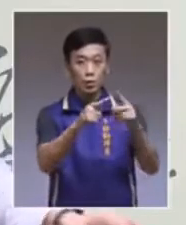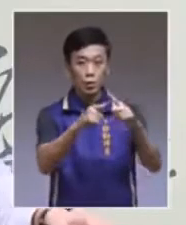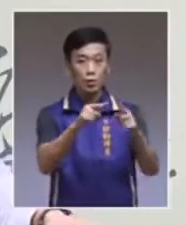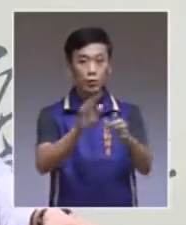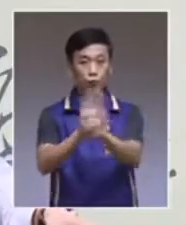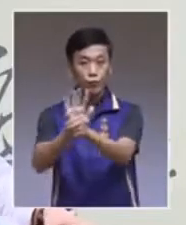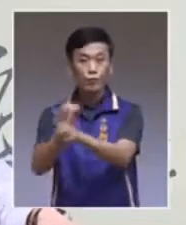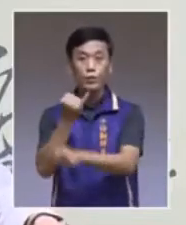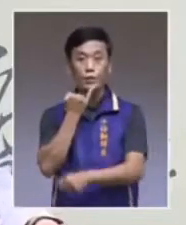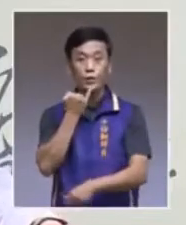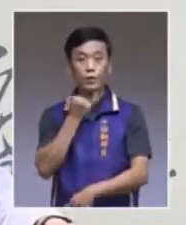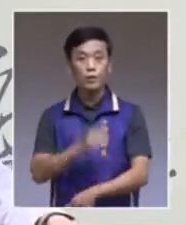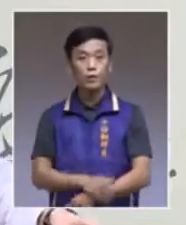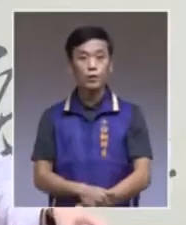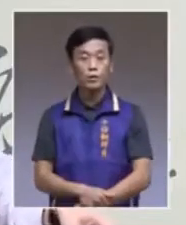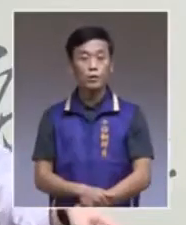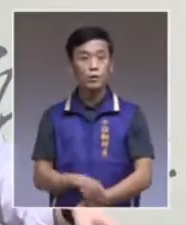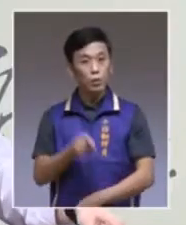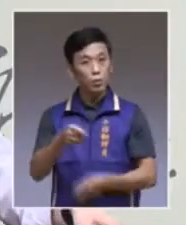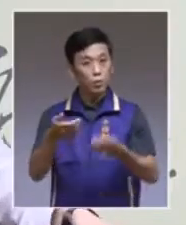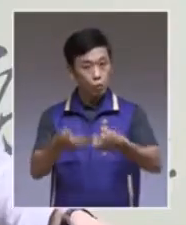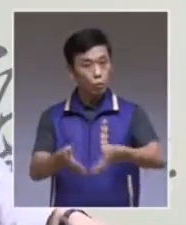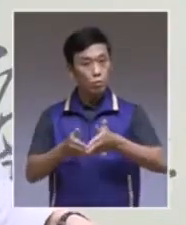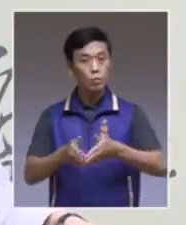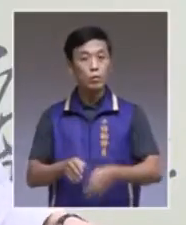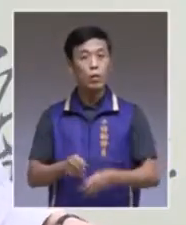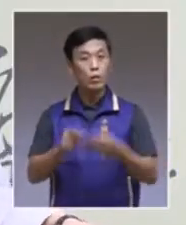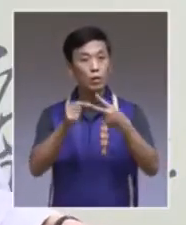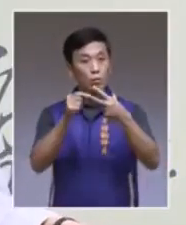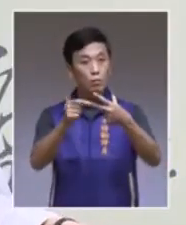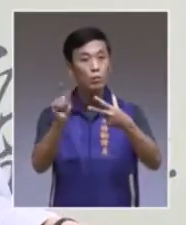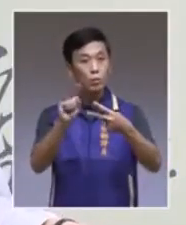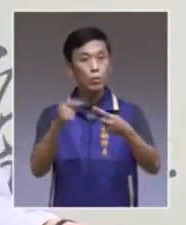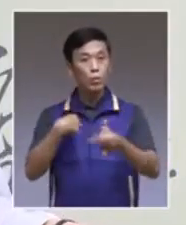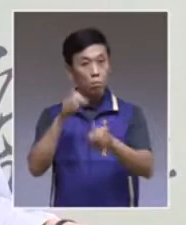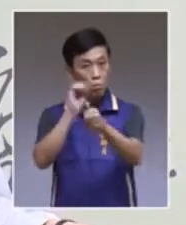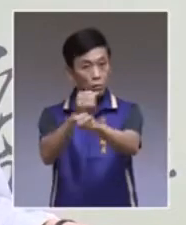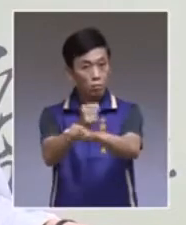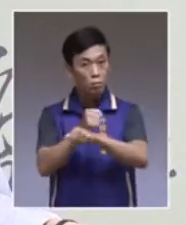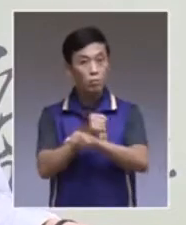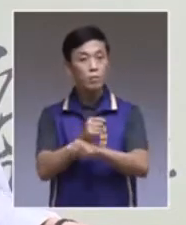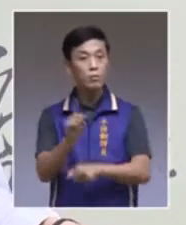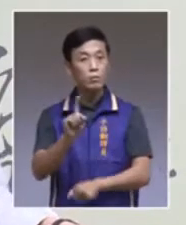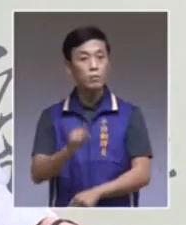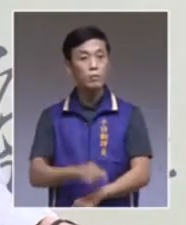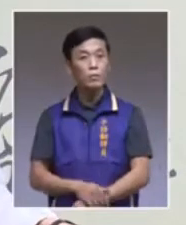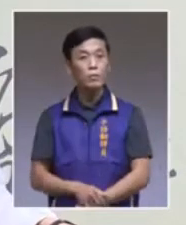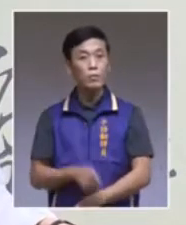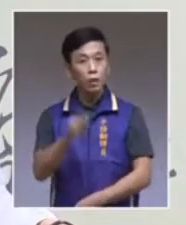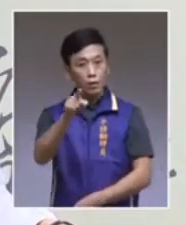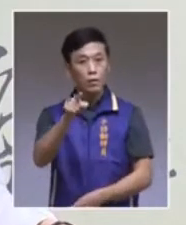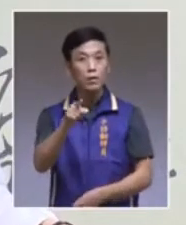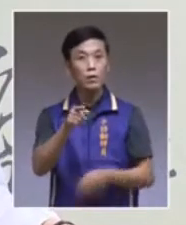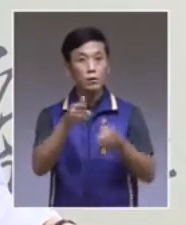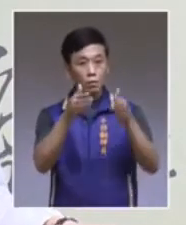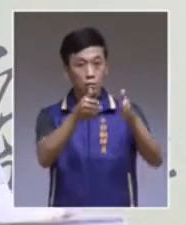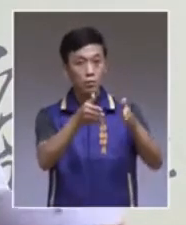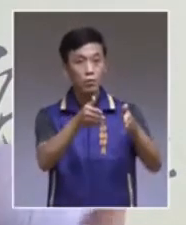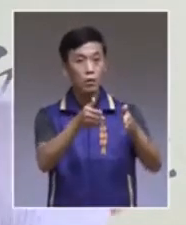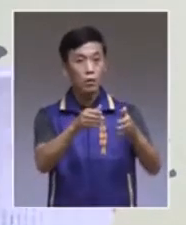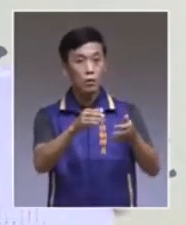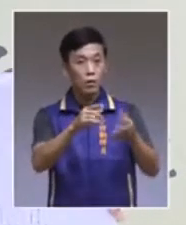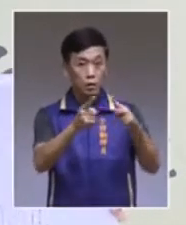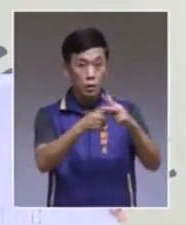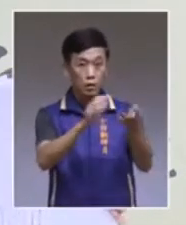务那这个是非常的重要。那第二个我还是要提醒大家就是说你在选择诊